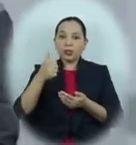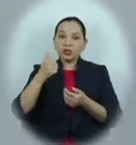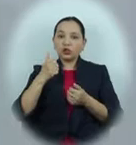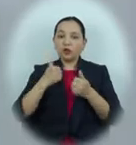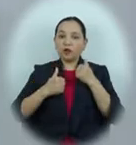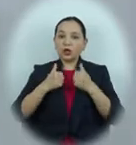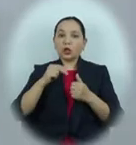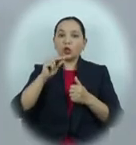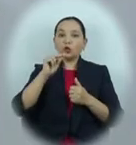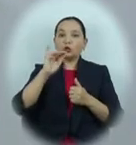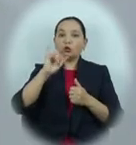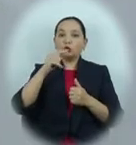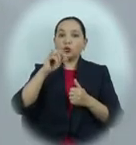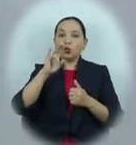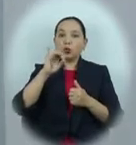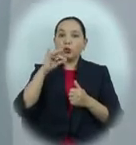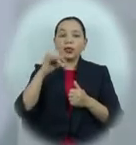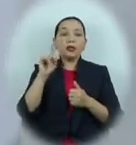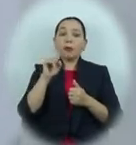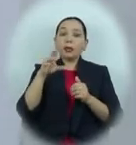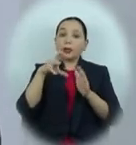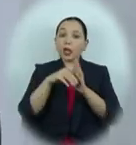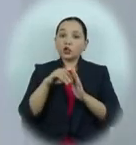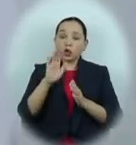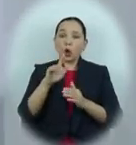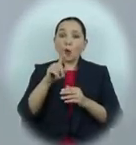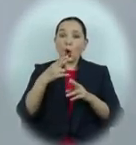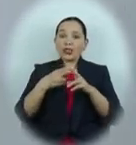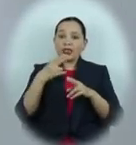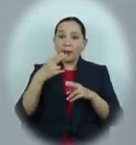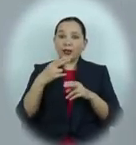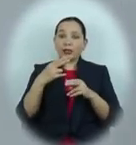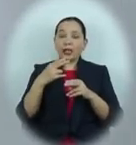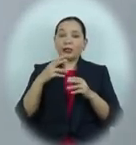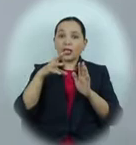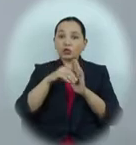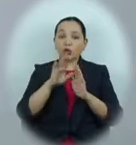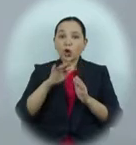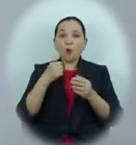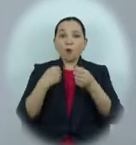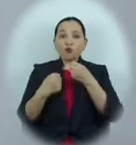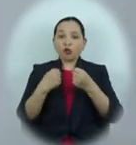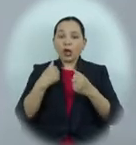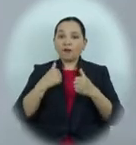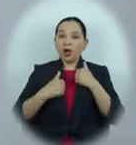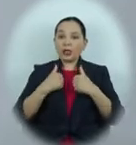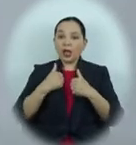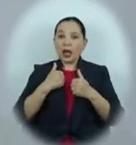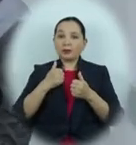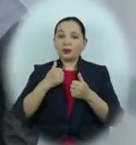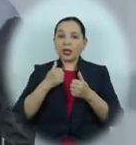vannamiz chugunli vannamiz. Chugunli vannamiz nimadan tashkil topgan? Bu temirdan tashkil topgan mustahkam vannalardan